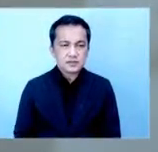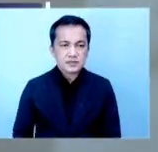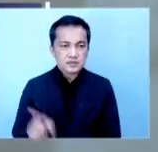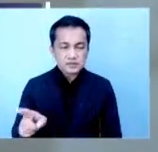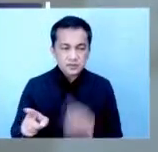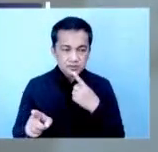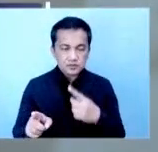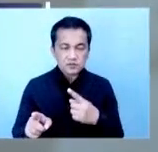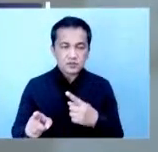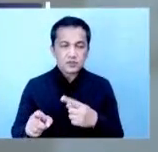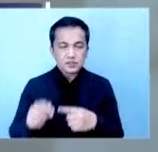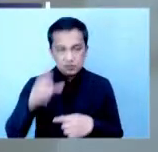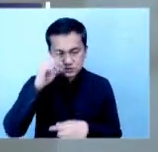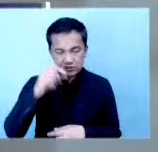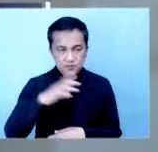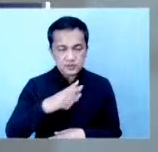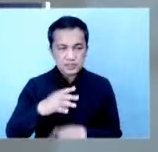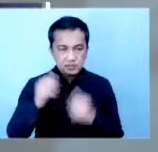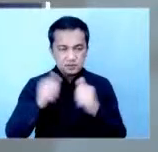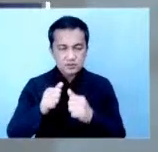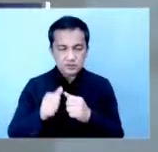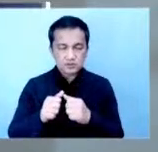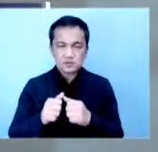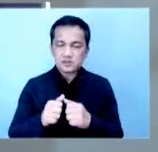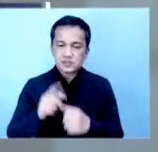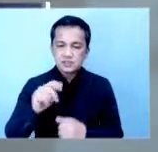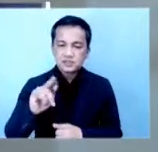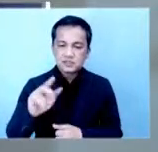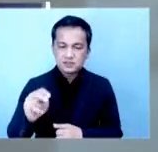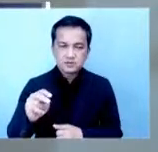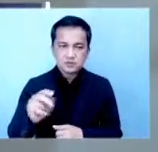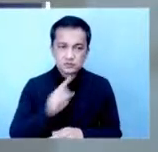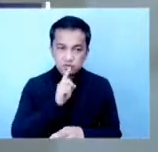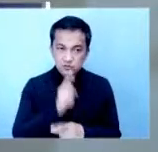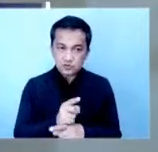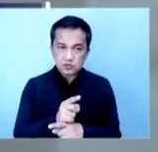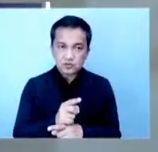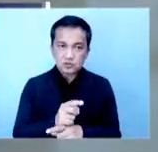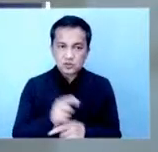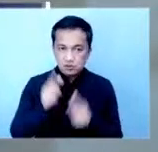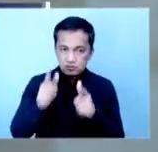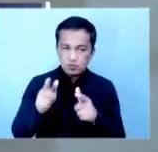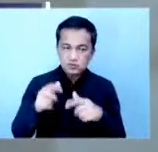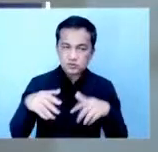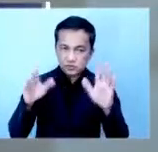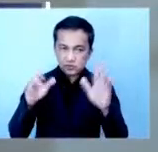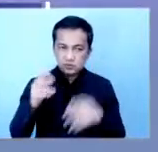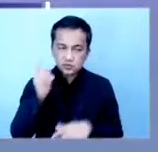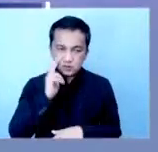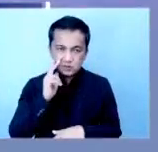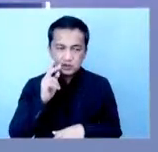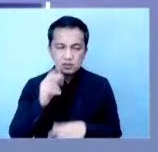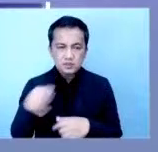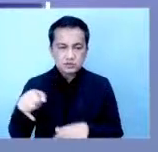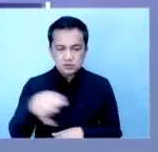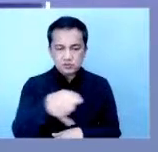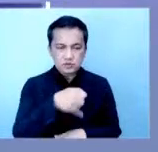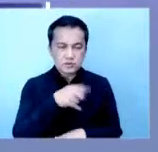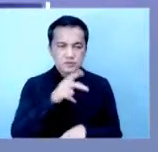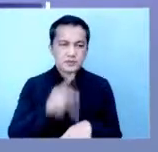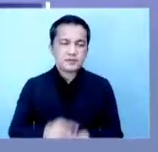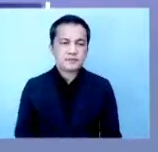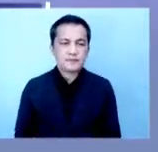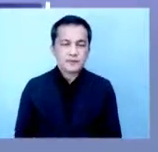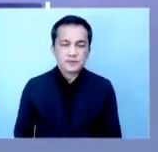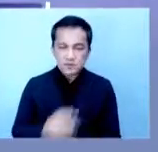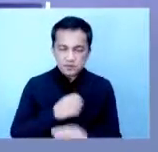Kung totoo itong kasunduan, mukhang isinuko nga ni Duterte ang teritoryo ng Pilipinas. Bumelta naman agad